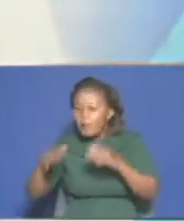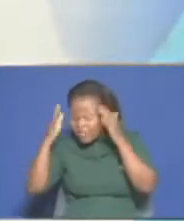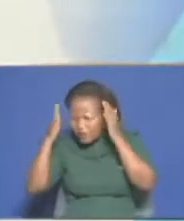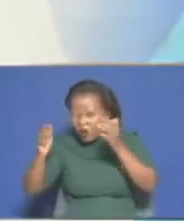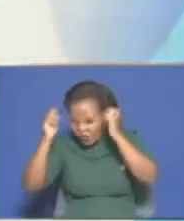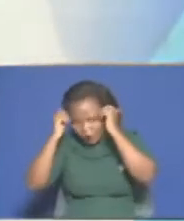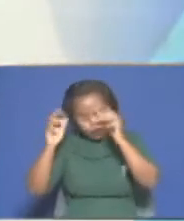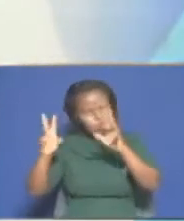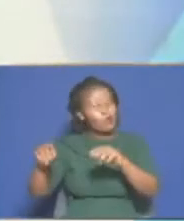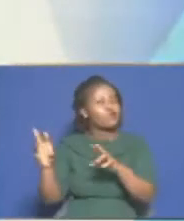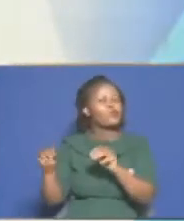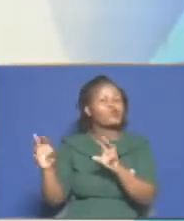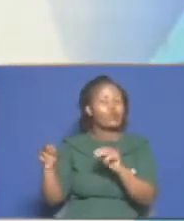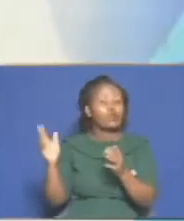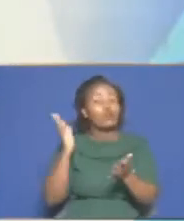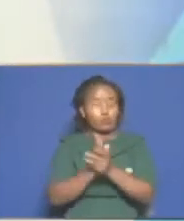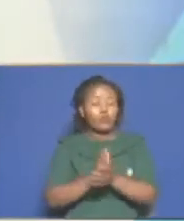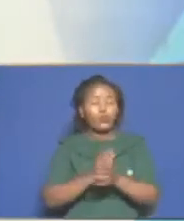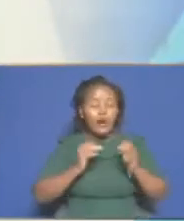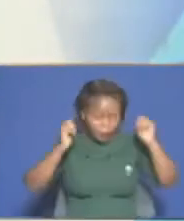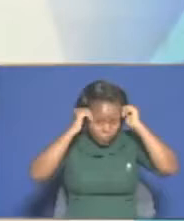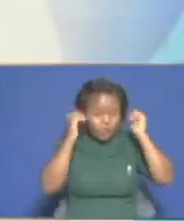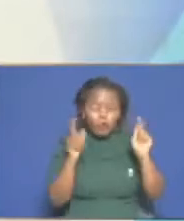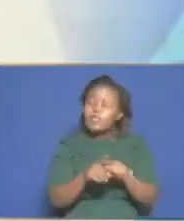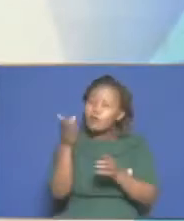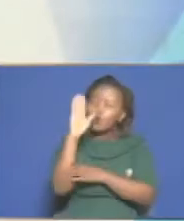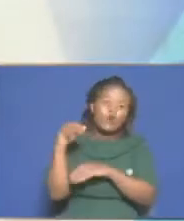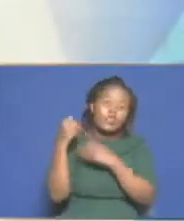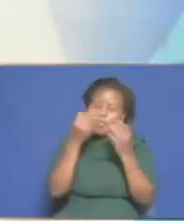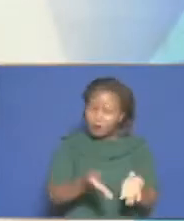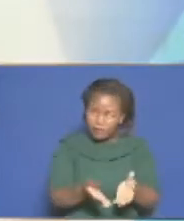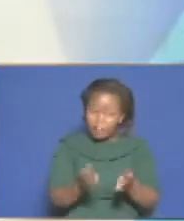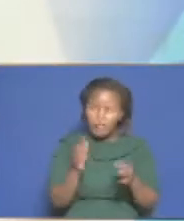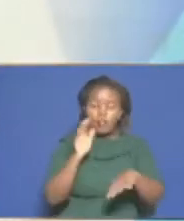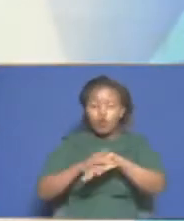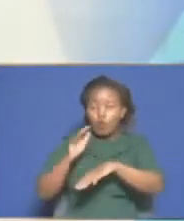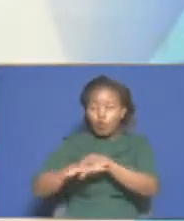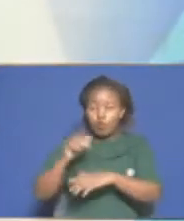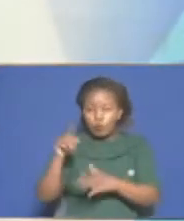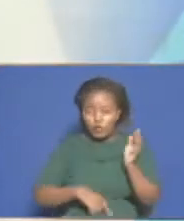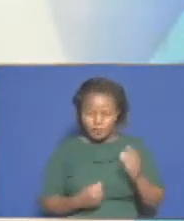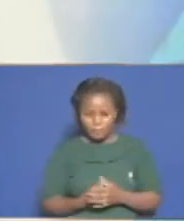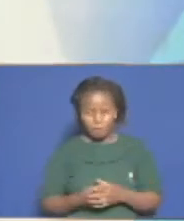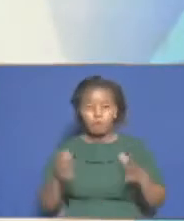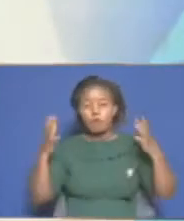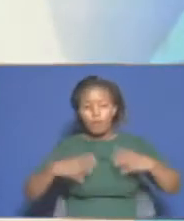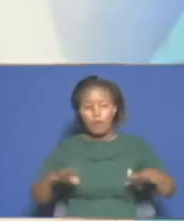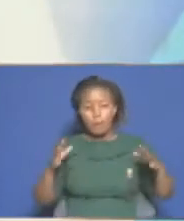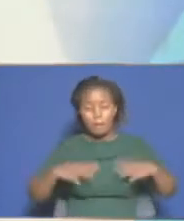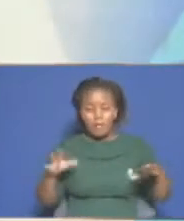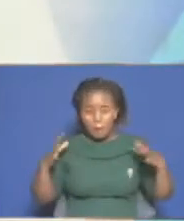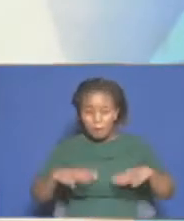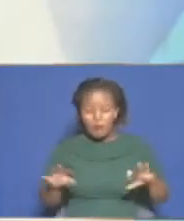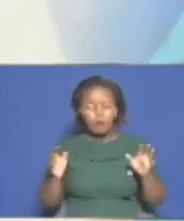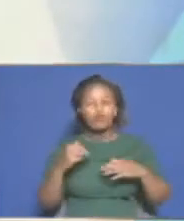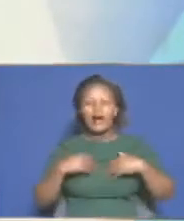uhusiano, but then again masomo haya yameletwa na Mwenyezi Mungu, na ni vizuri watu waweze kuwa na